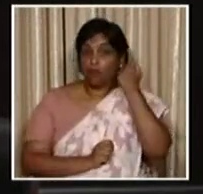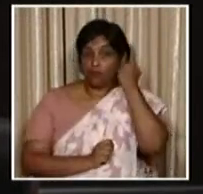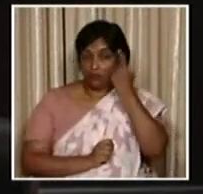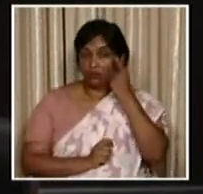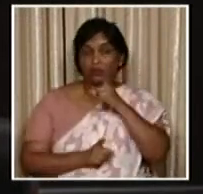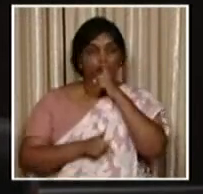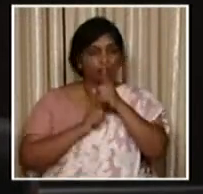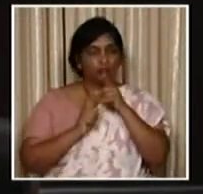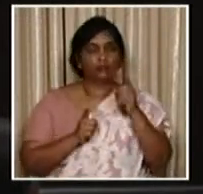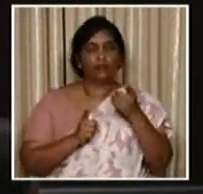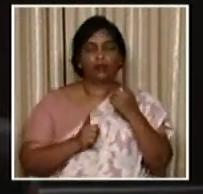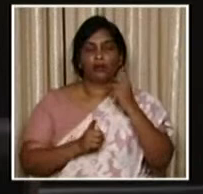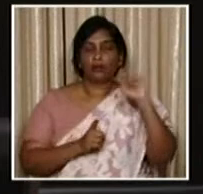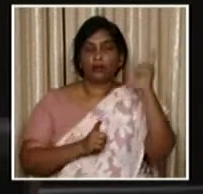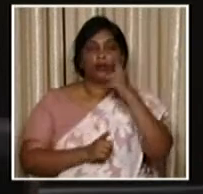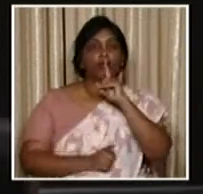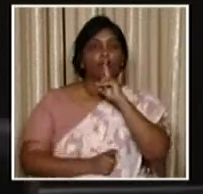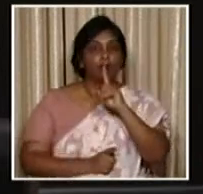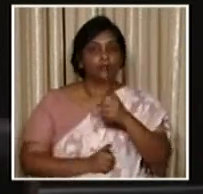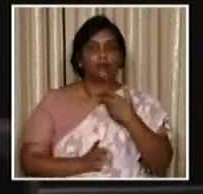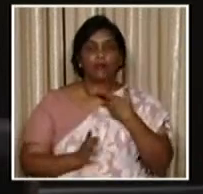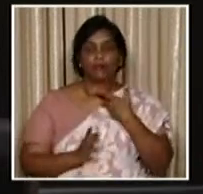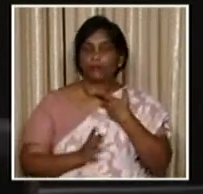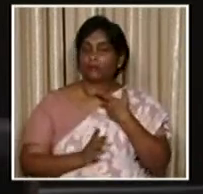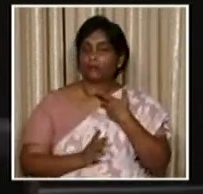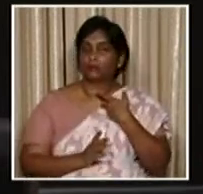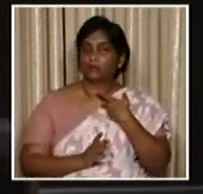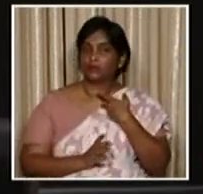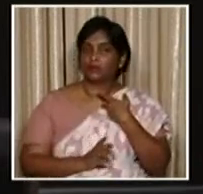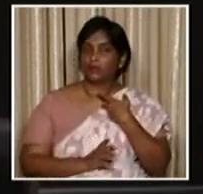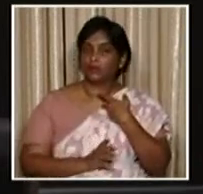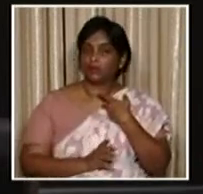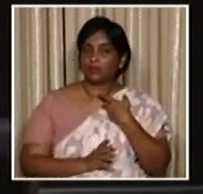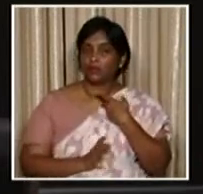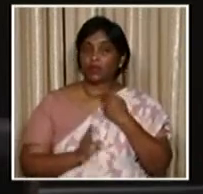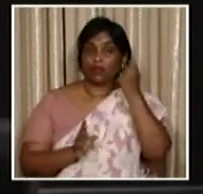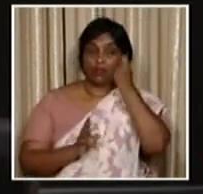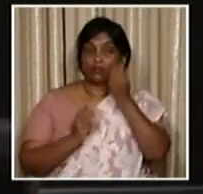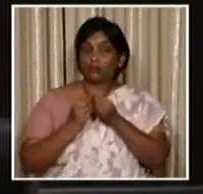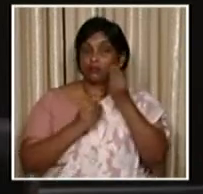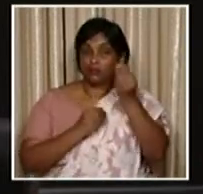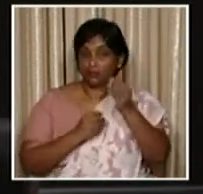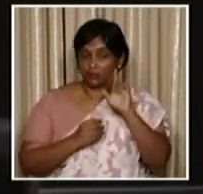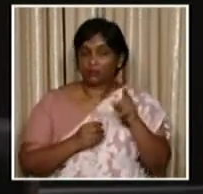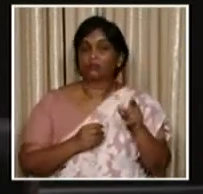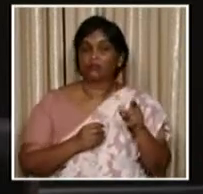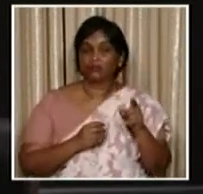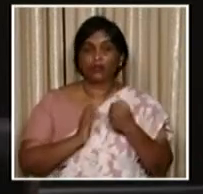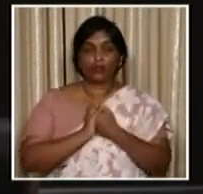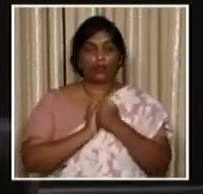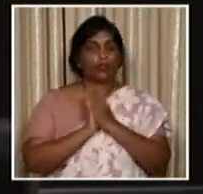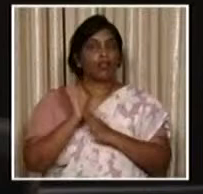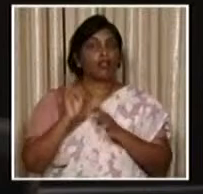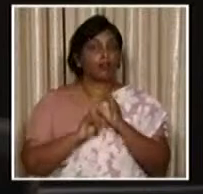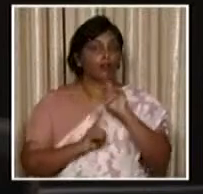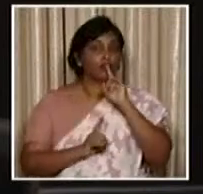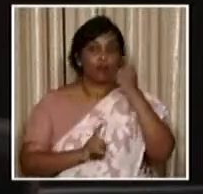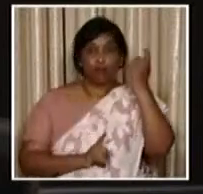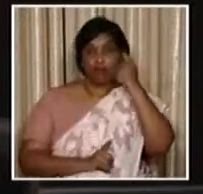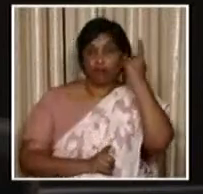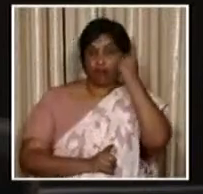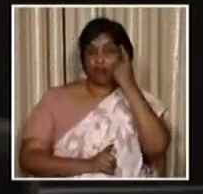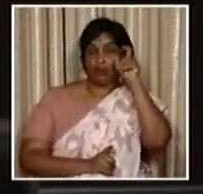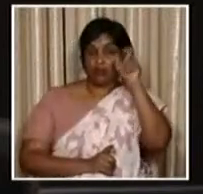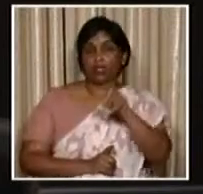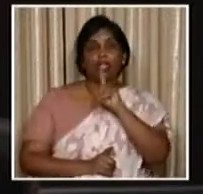ගැන කතා කරා. කවුද ඉස්සල්ලාම කිව්වේ? අපේ මේ යෝජනාව ඉදිරිපත් කරපු අපේ ගරු මන්ත්‍රීතුමා කිව්වා මහා මොලකාරයෙක්